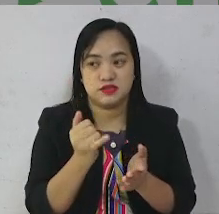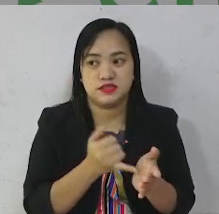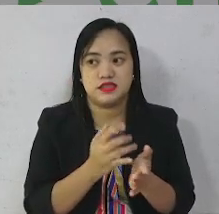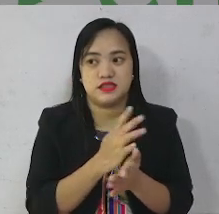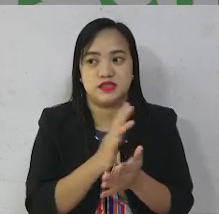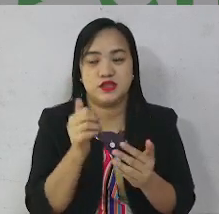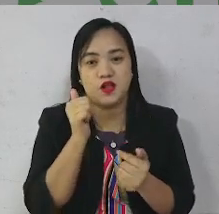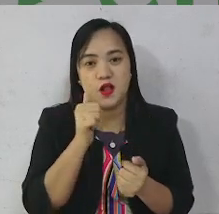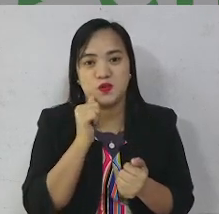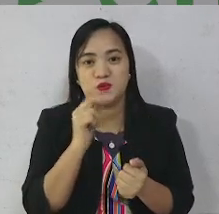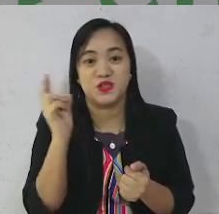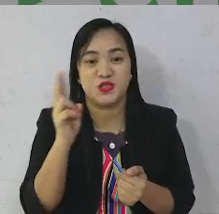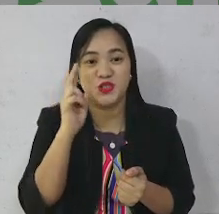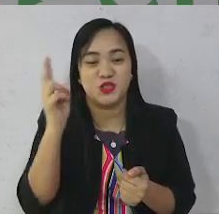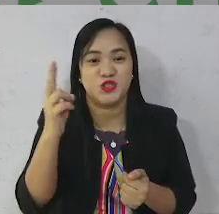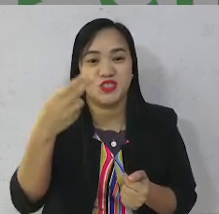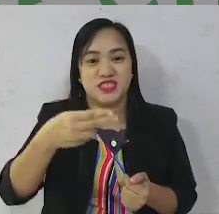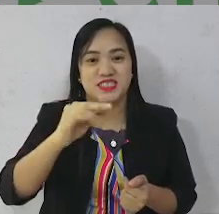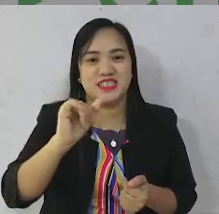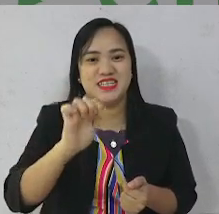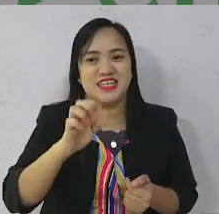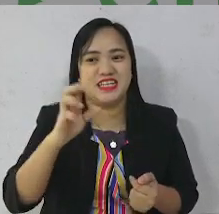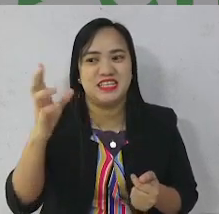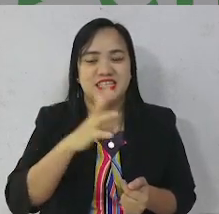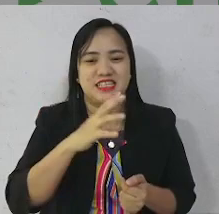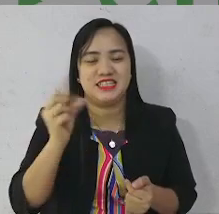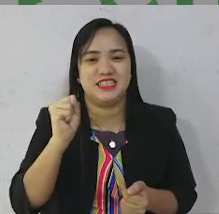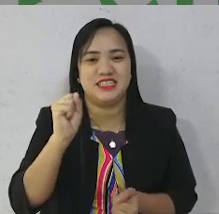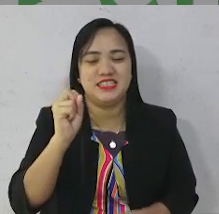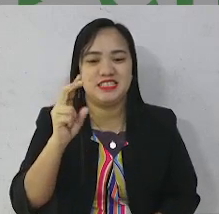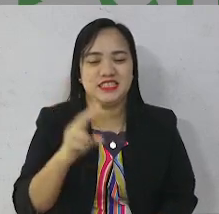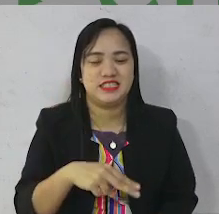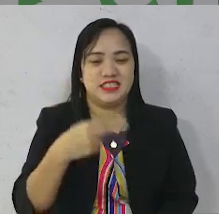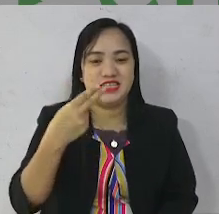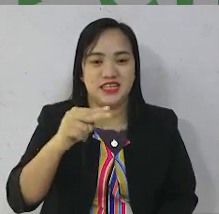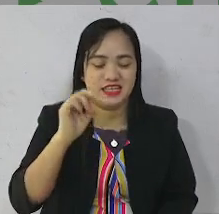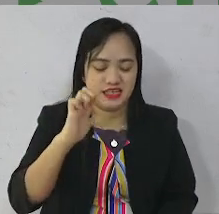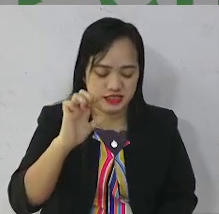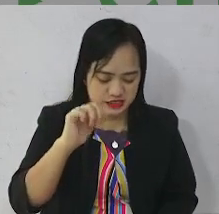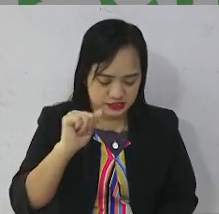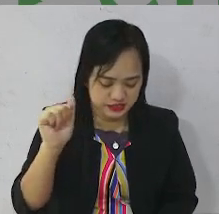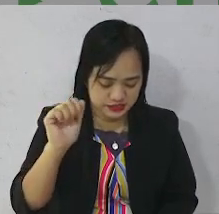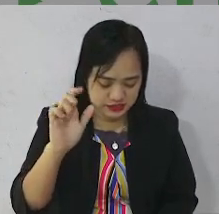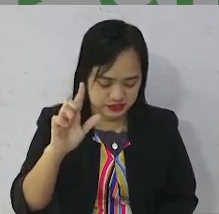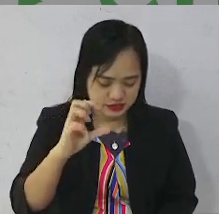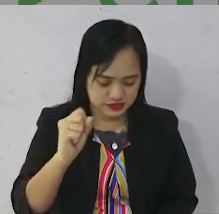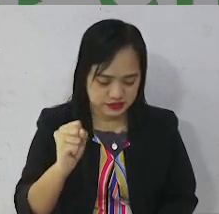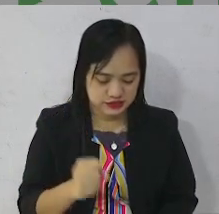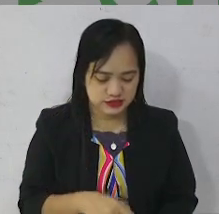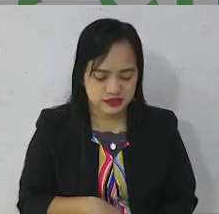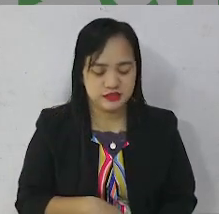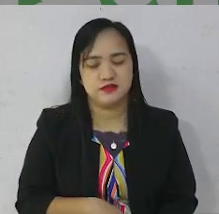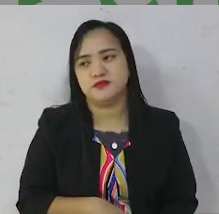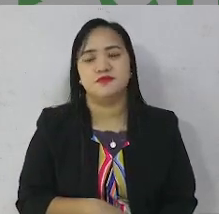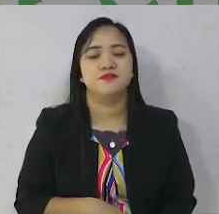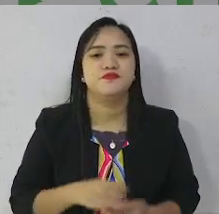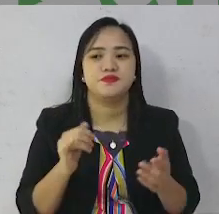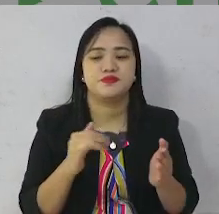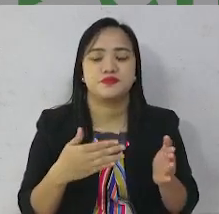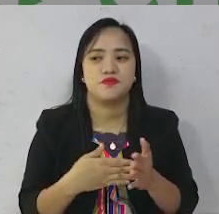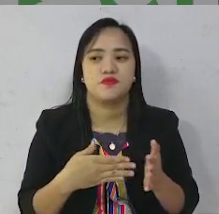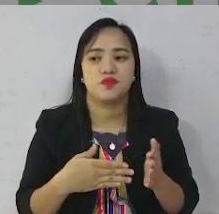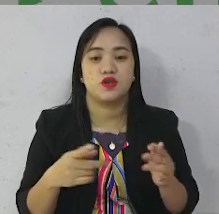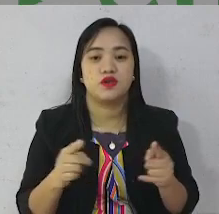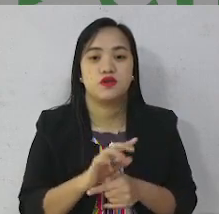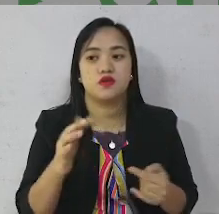heels ganon gamit-gamit na lang ng mga oo yun lang oo ganun talaga no kaya again kaya ung mga